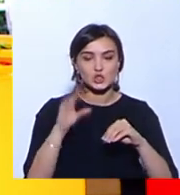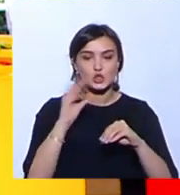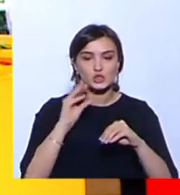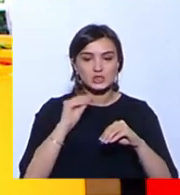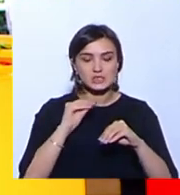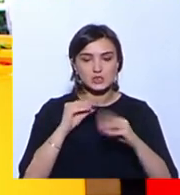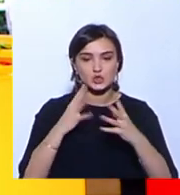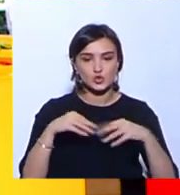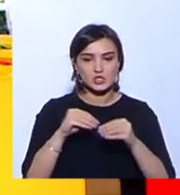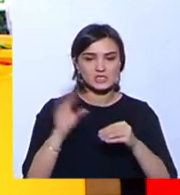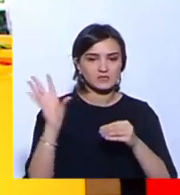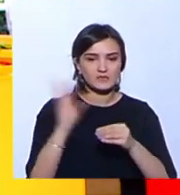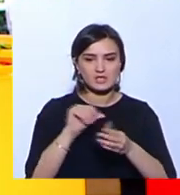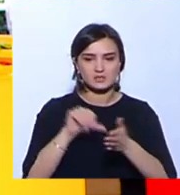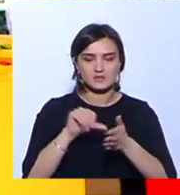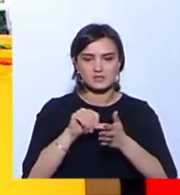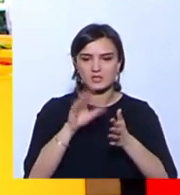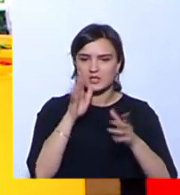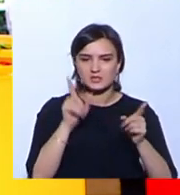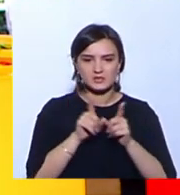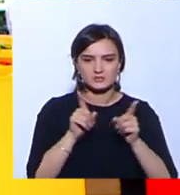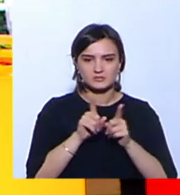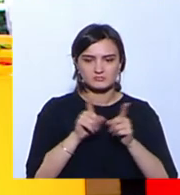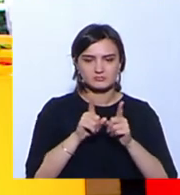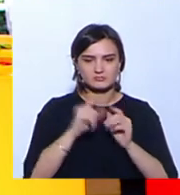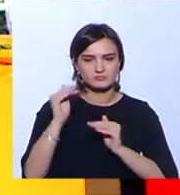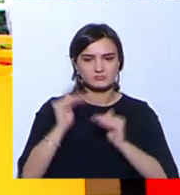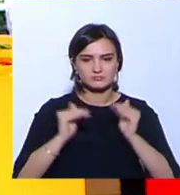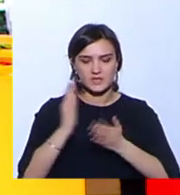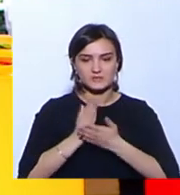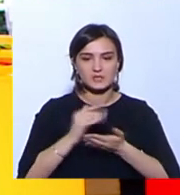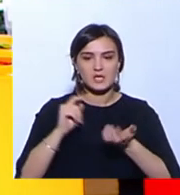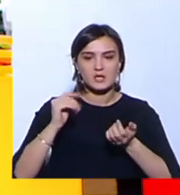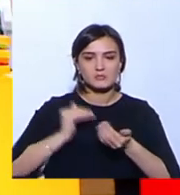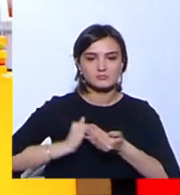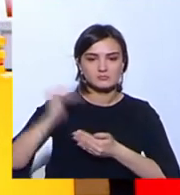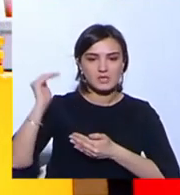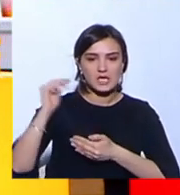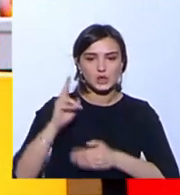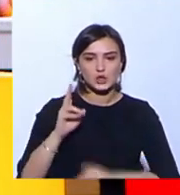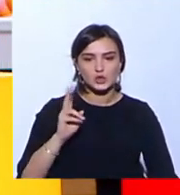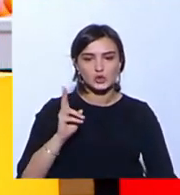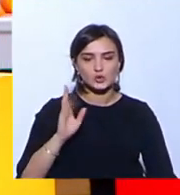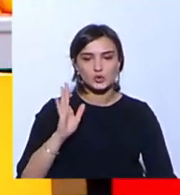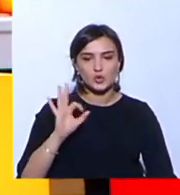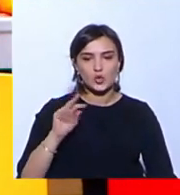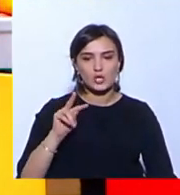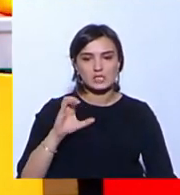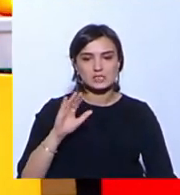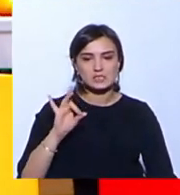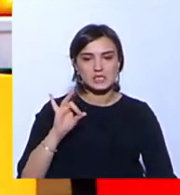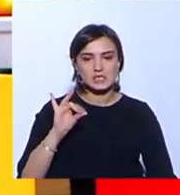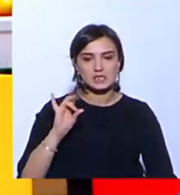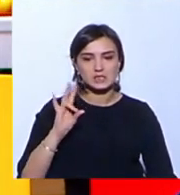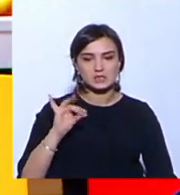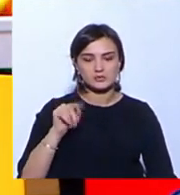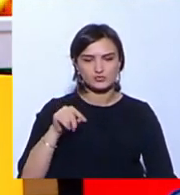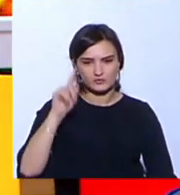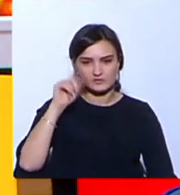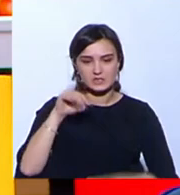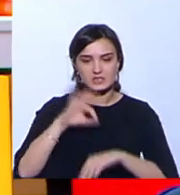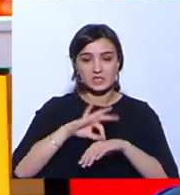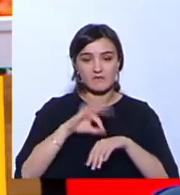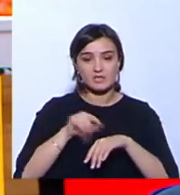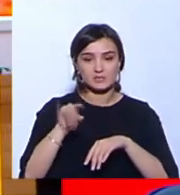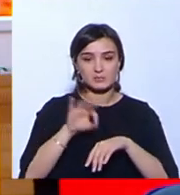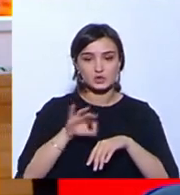როდესაც ოჯახის ყველა წევრს ასაკის მიუხედავად აქვს მაღალი ქოლესტერინი, ჩვენ ვიცით ამ